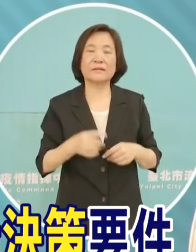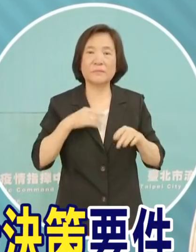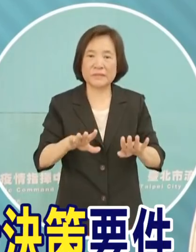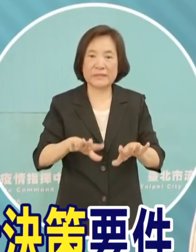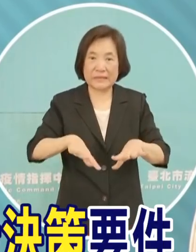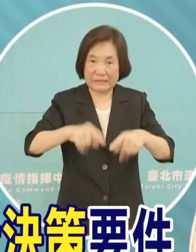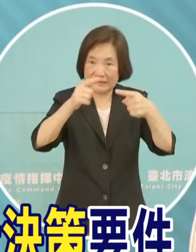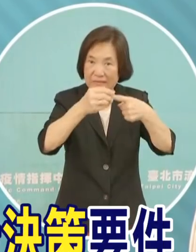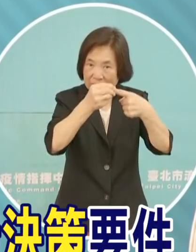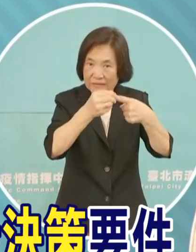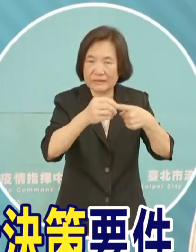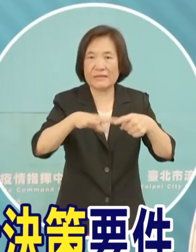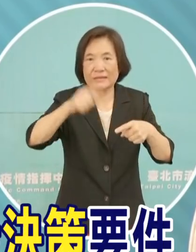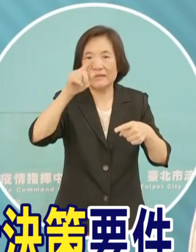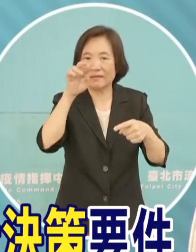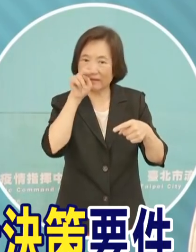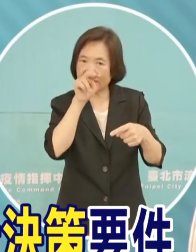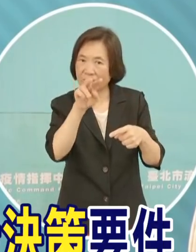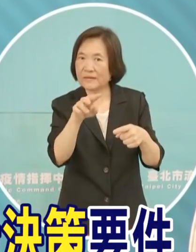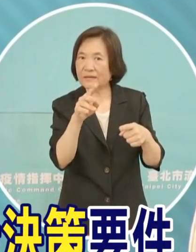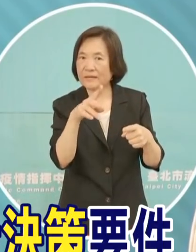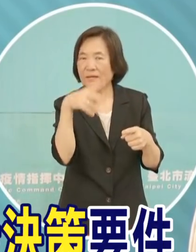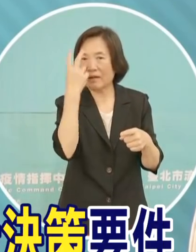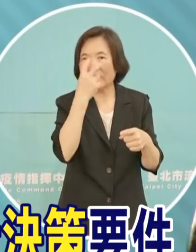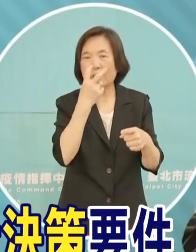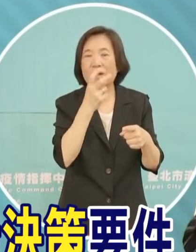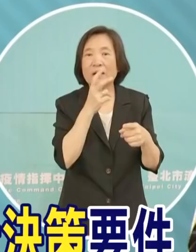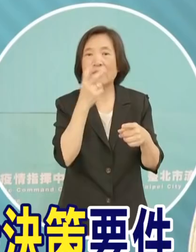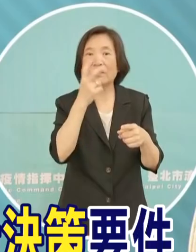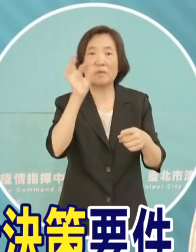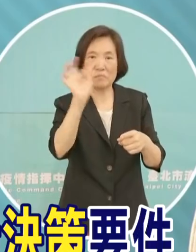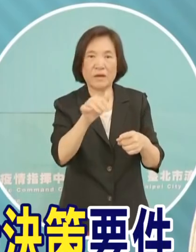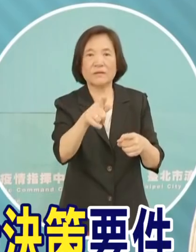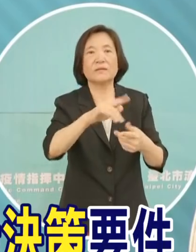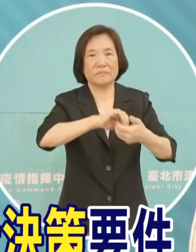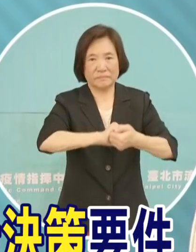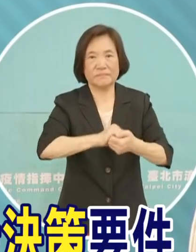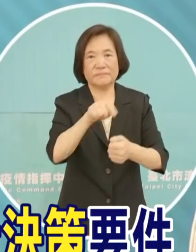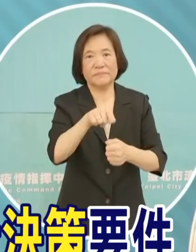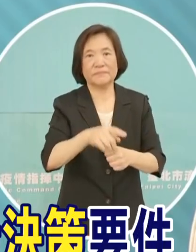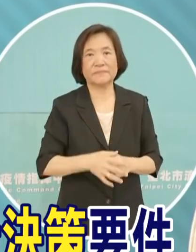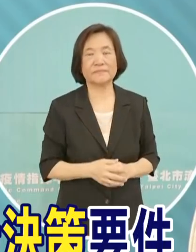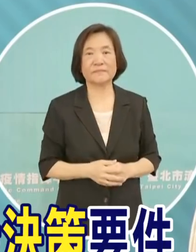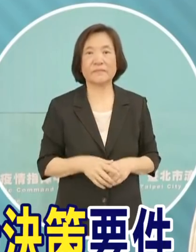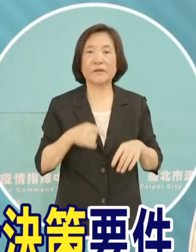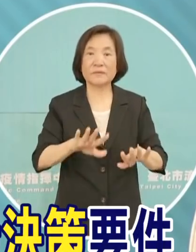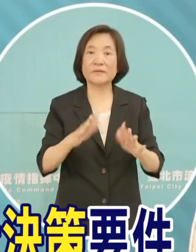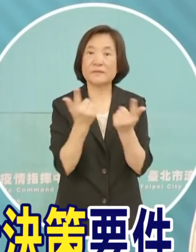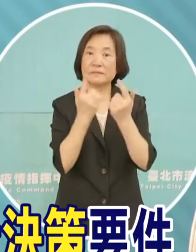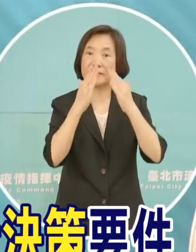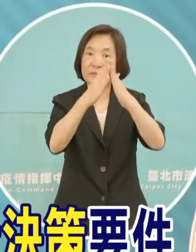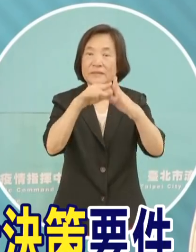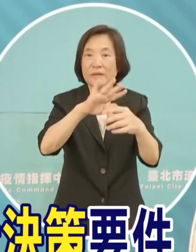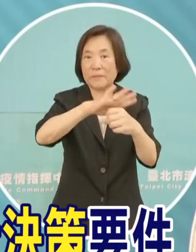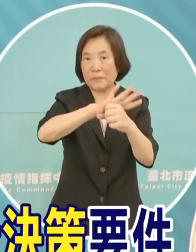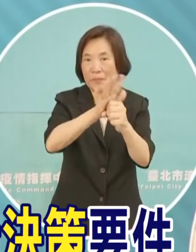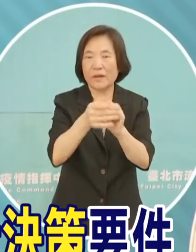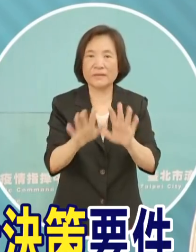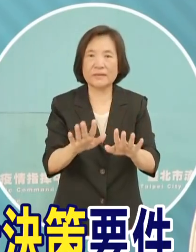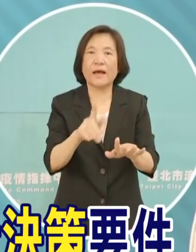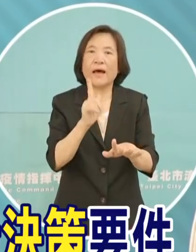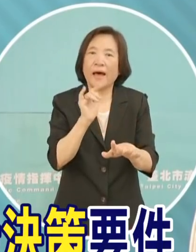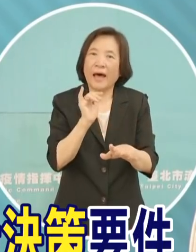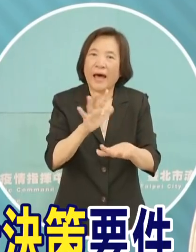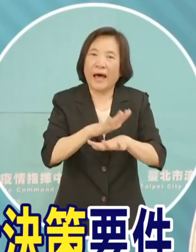用快筛来做决定。我想这样会比较快。那所以结论就是这样。目前台北市的疫情是稳定